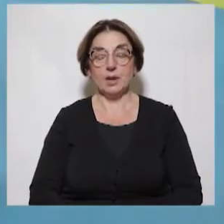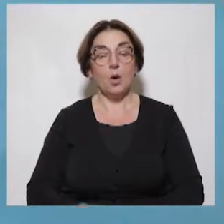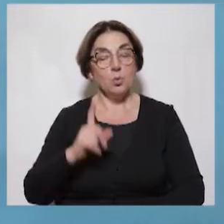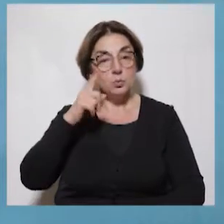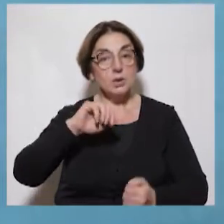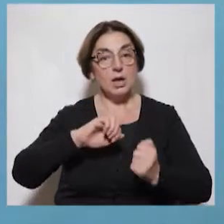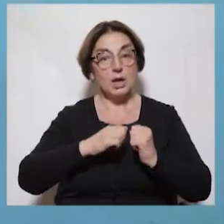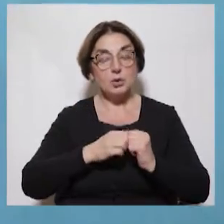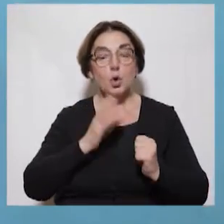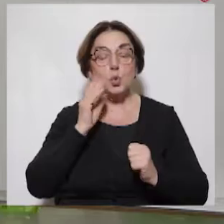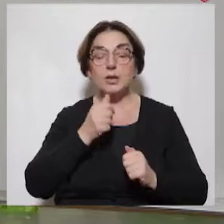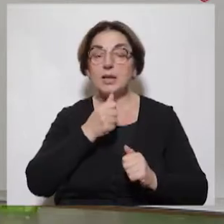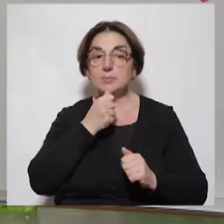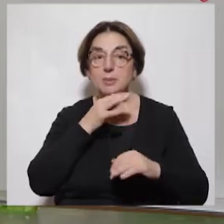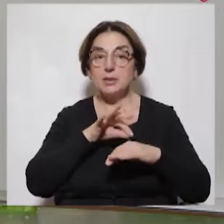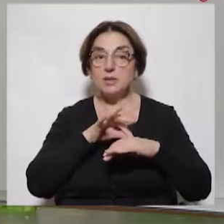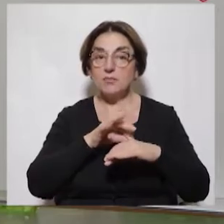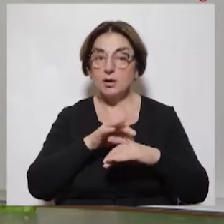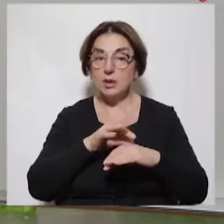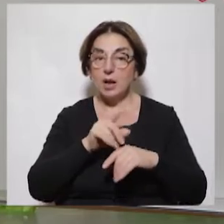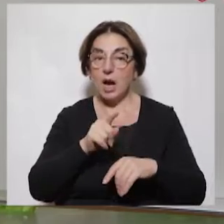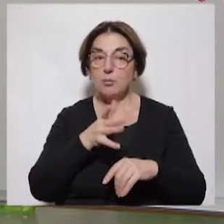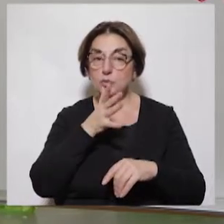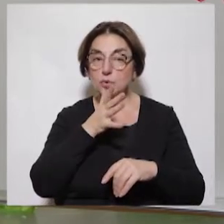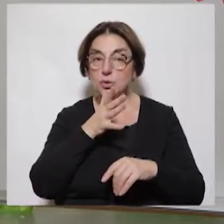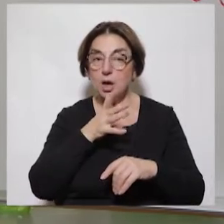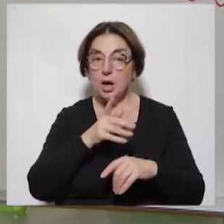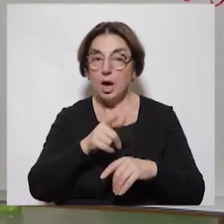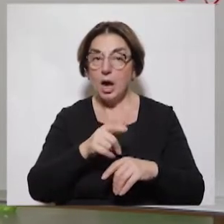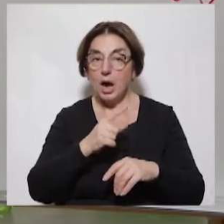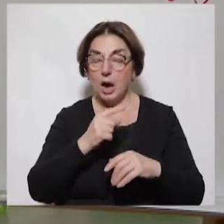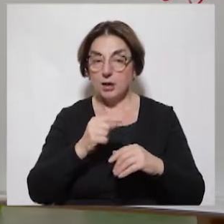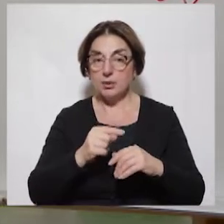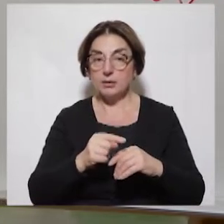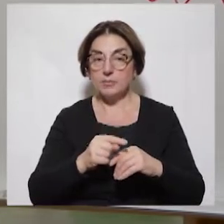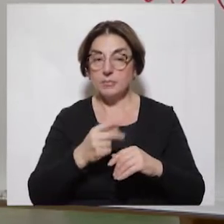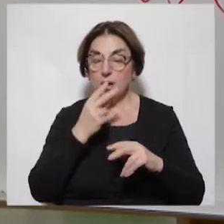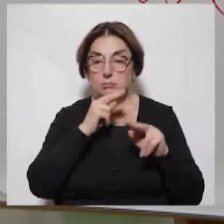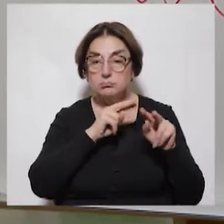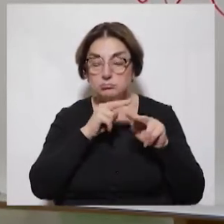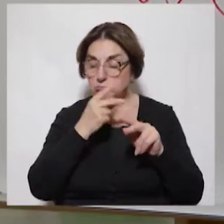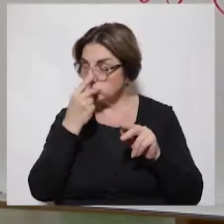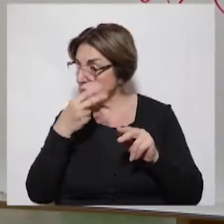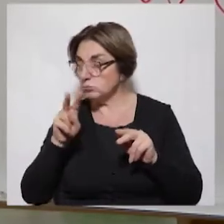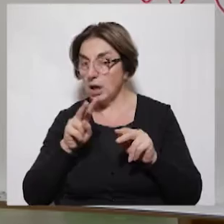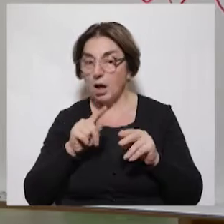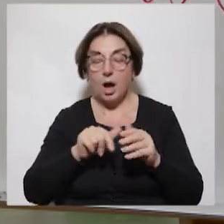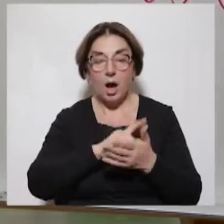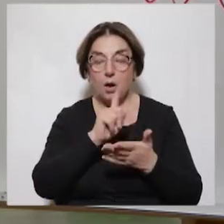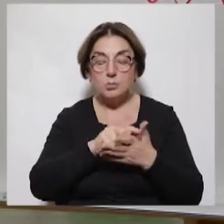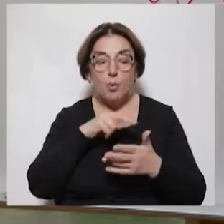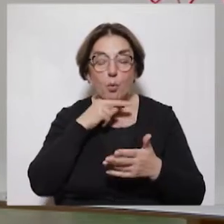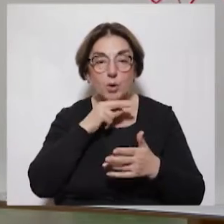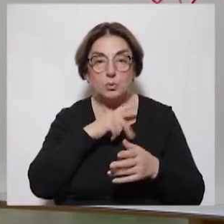უნდა გახსოვდეთ, რომ როდესაც ექსპერიმენტს ატარებთ, დაუშვებელი არის ექსპერიმენტის არესთან თვალყურის მოცილება. ვინაიდან